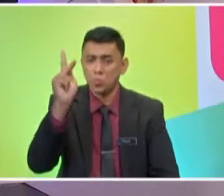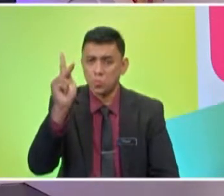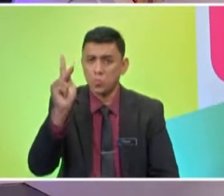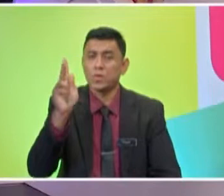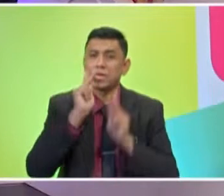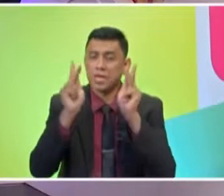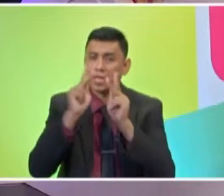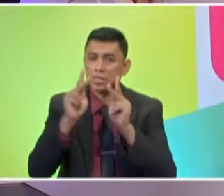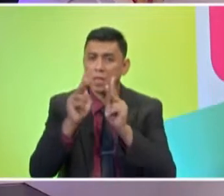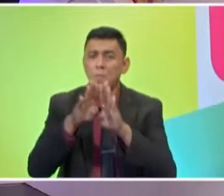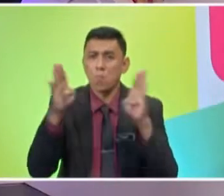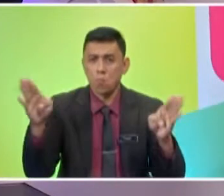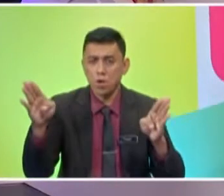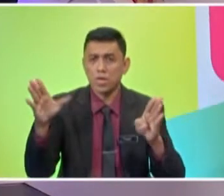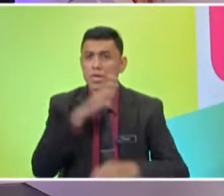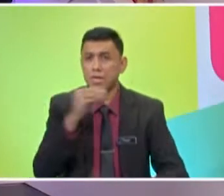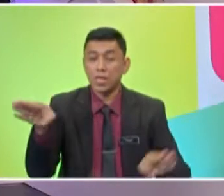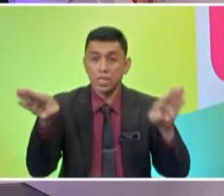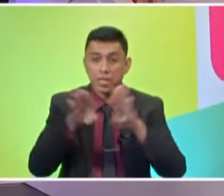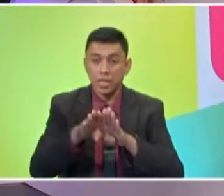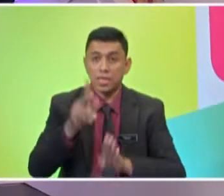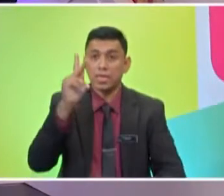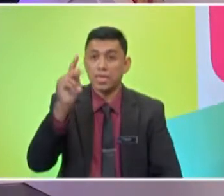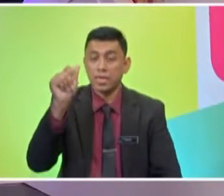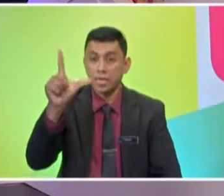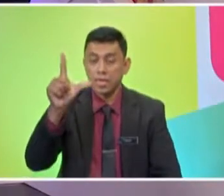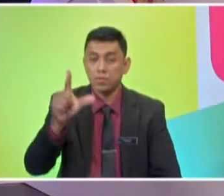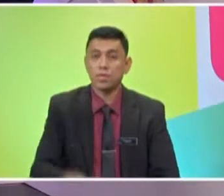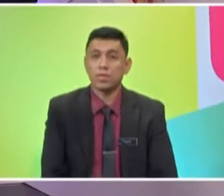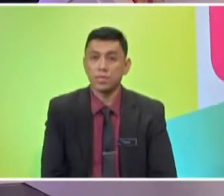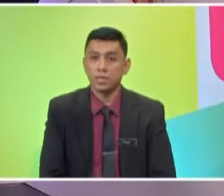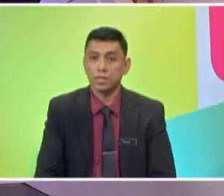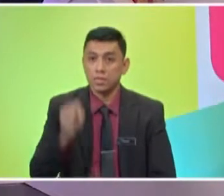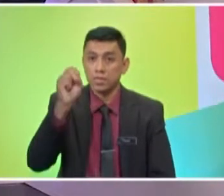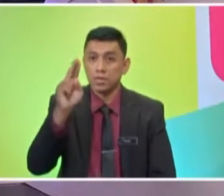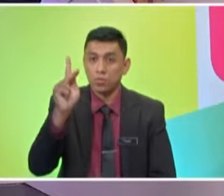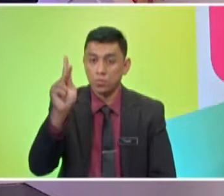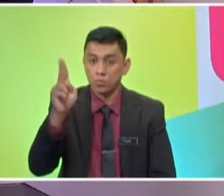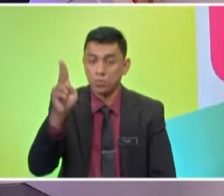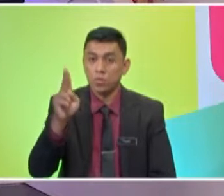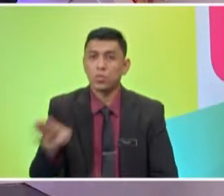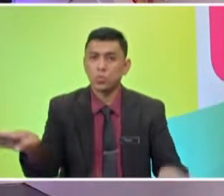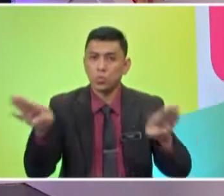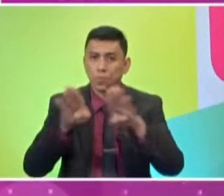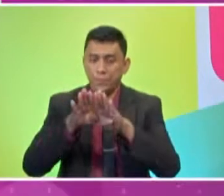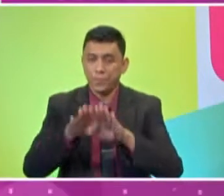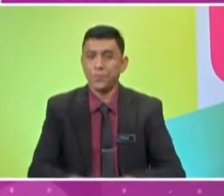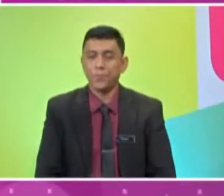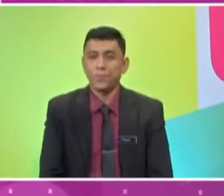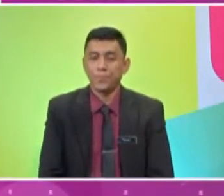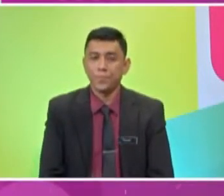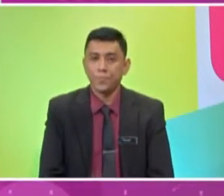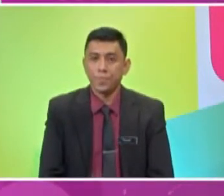perkataan basikal. K-A-L. Itu ialah suku kata tertutup. Yang terakhir